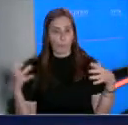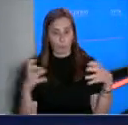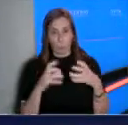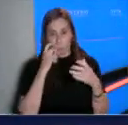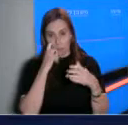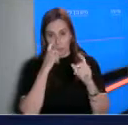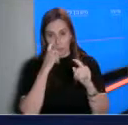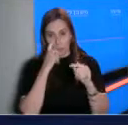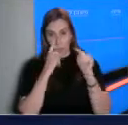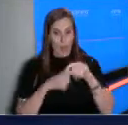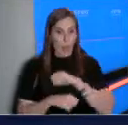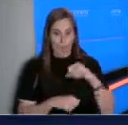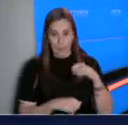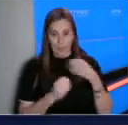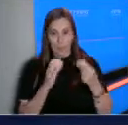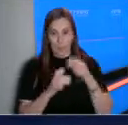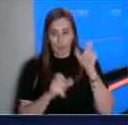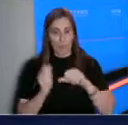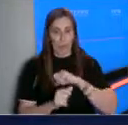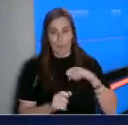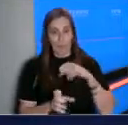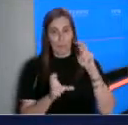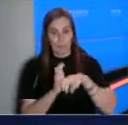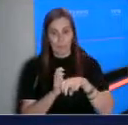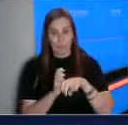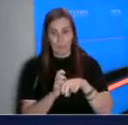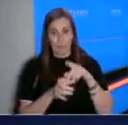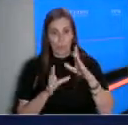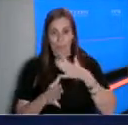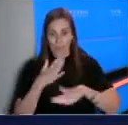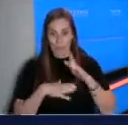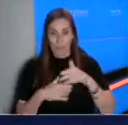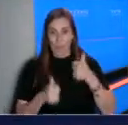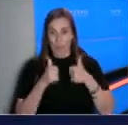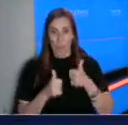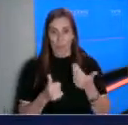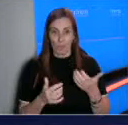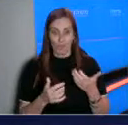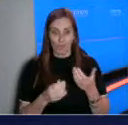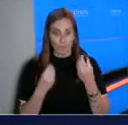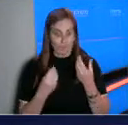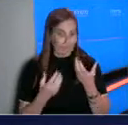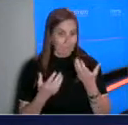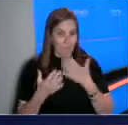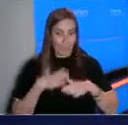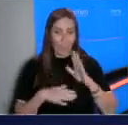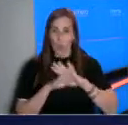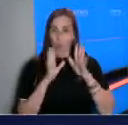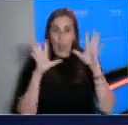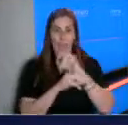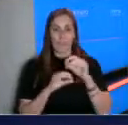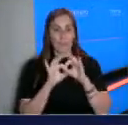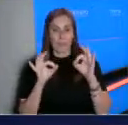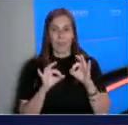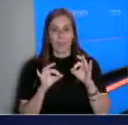בקבוצה, אתה יכול לבוא לבד, הרבה פעמים אנשים מגיעים לבד ומצטרפים, אז זה נורא נחמד, כי התחרות מחברת, והאמת שכל הערב הזה